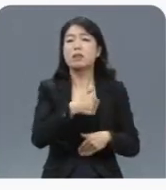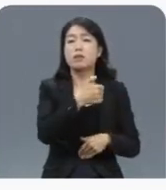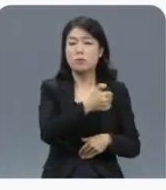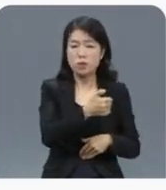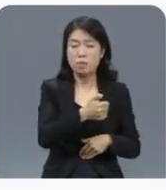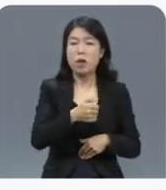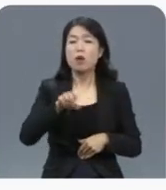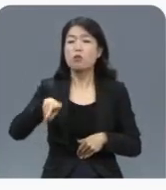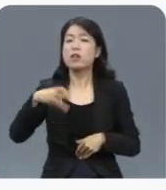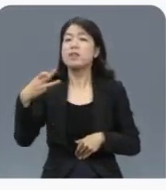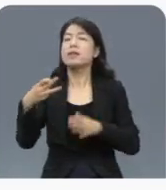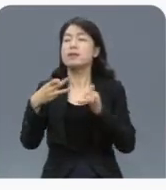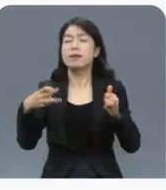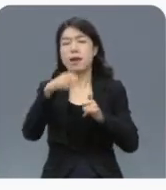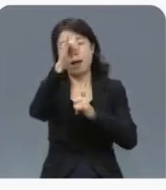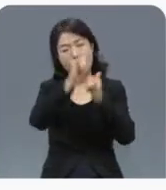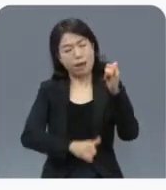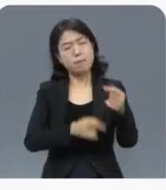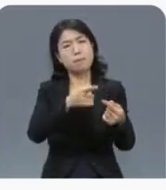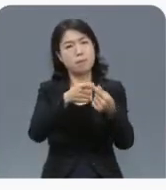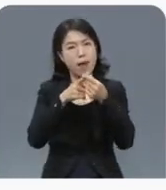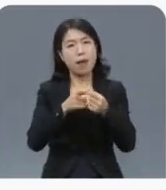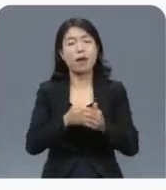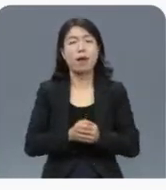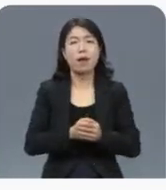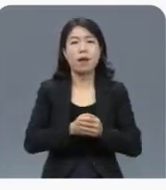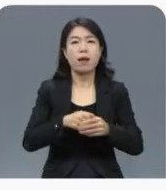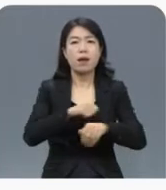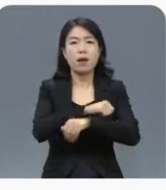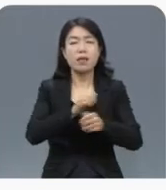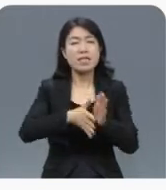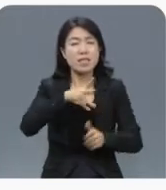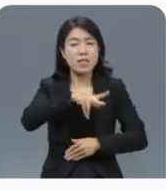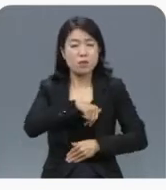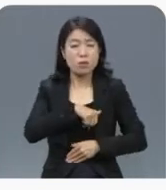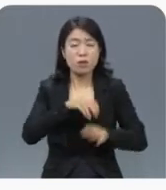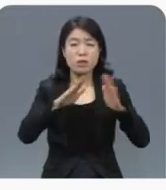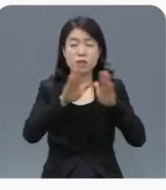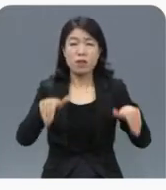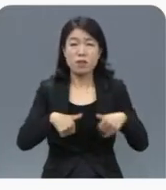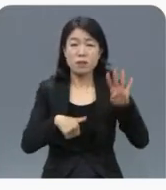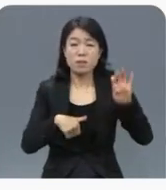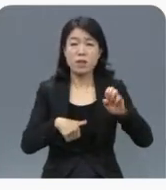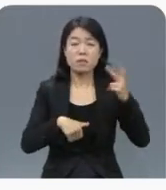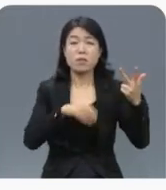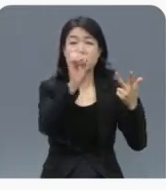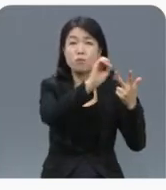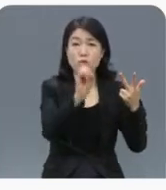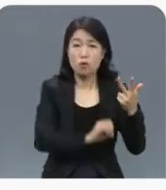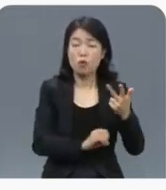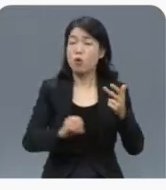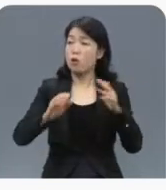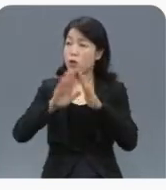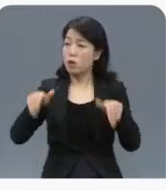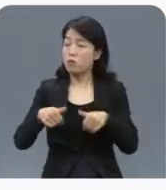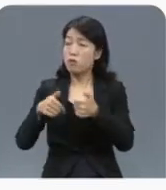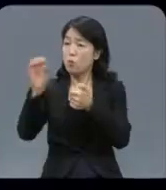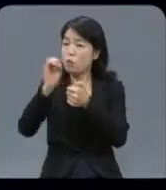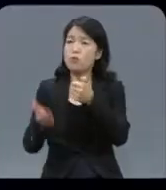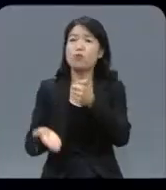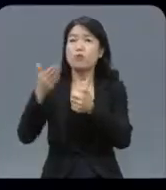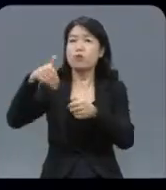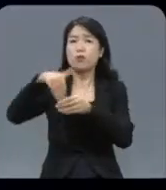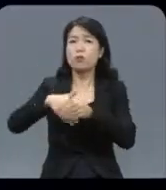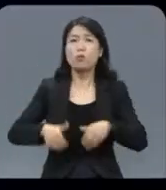13명으로 사상최대 입니다 특히 광역의원 은 전남이 47% 광주는 절반 넘게 무투표 입니다